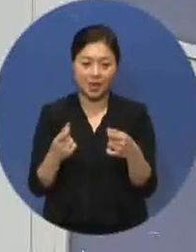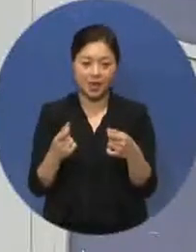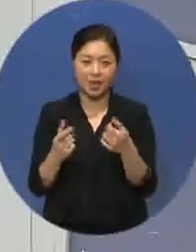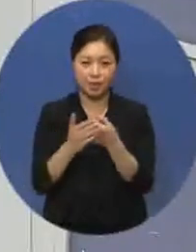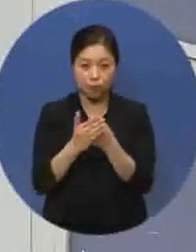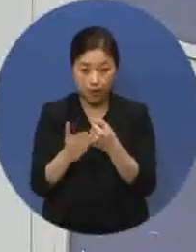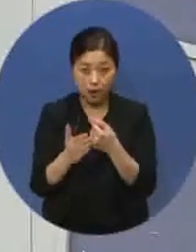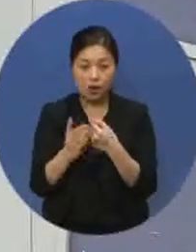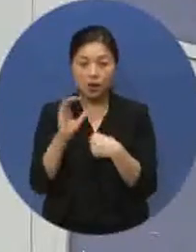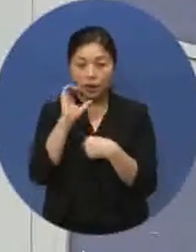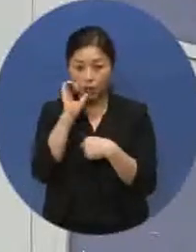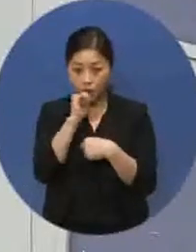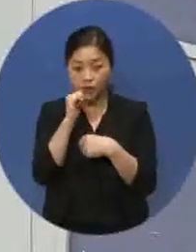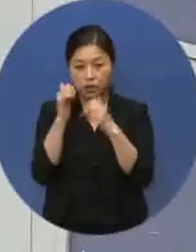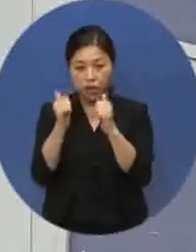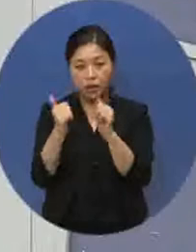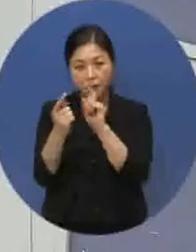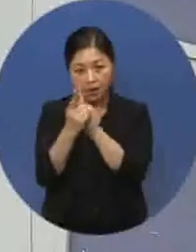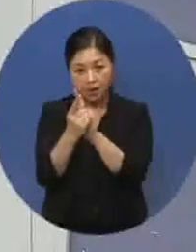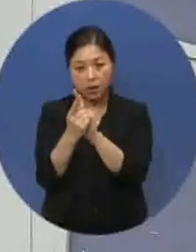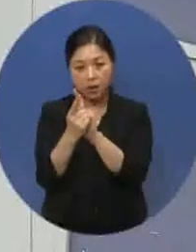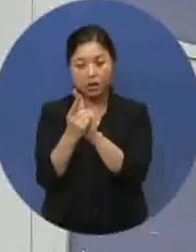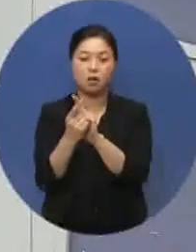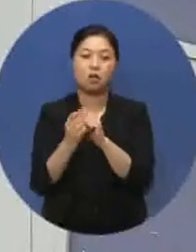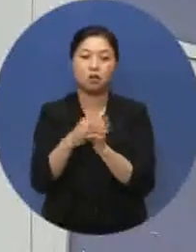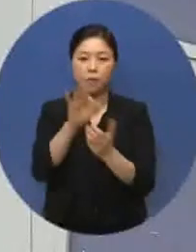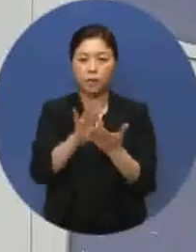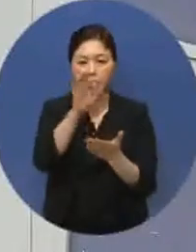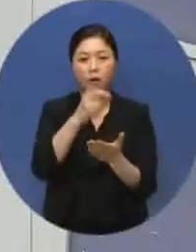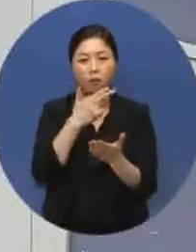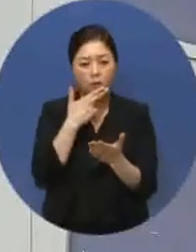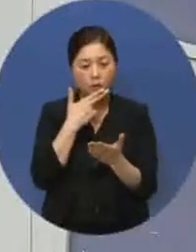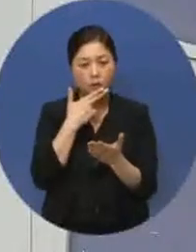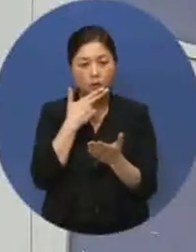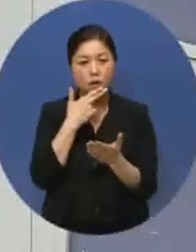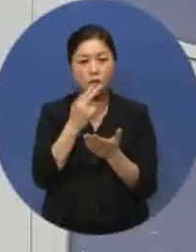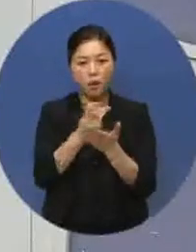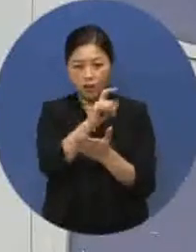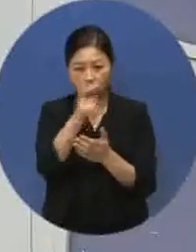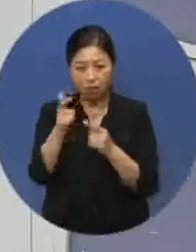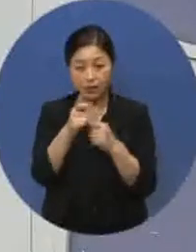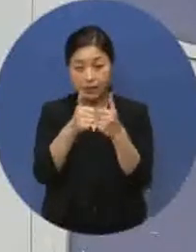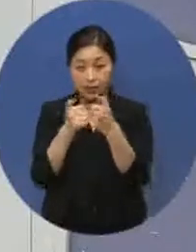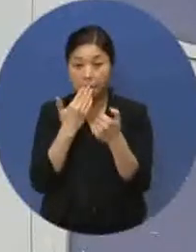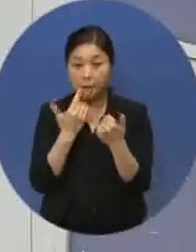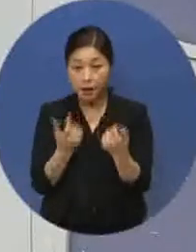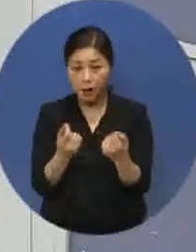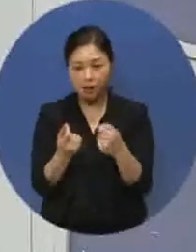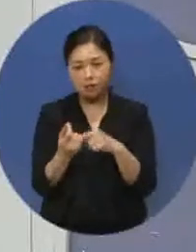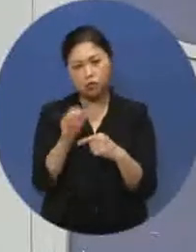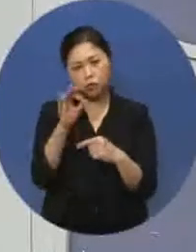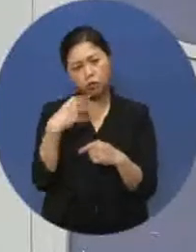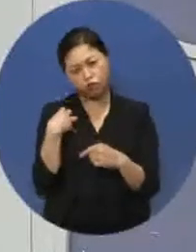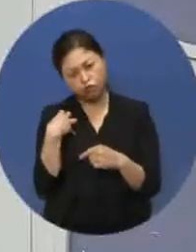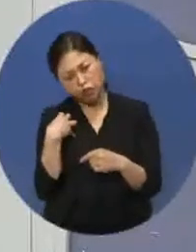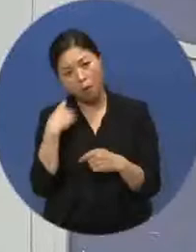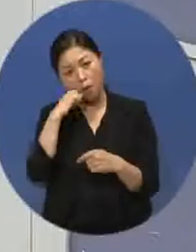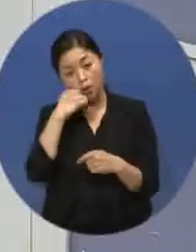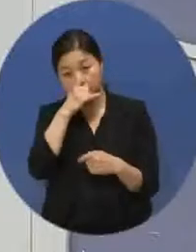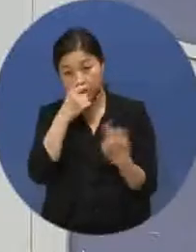변호사를 찾아주시면 아마 합리적인 비용의 법률 구조가 가능할 것이고 그 비용마저도 부담하기